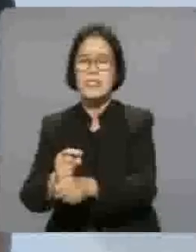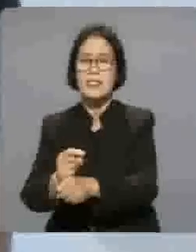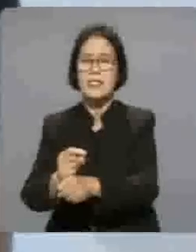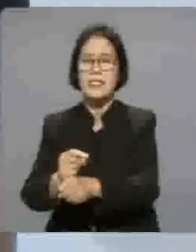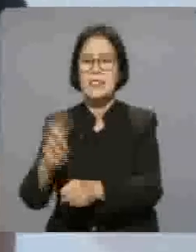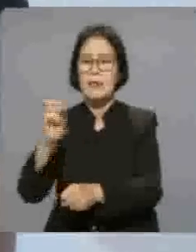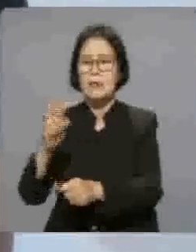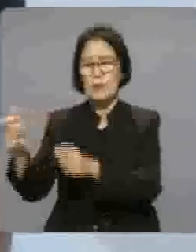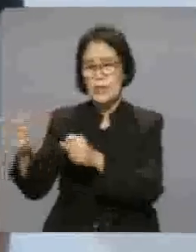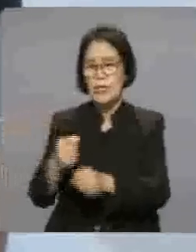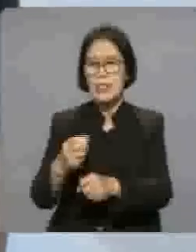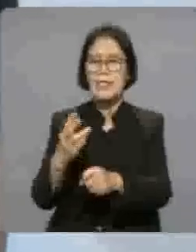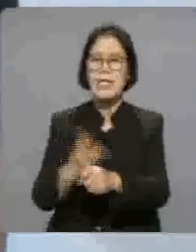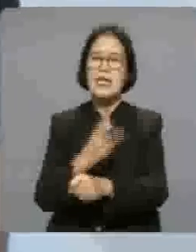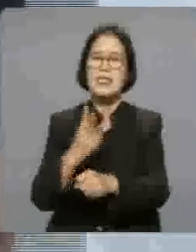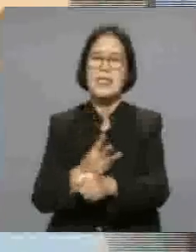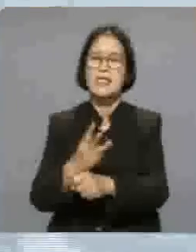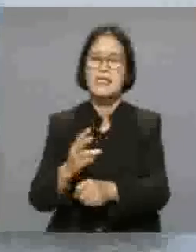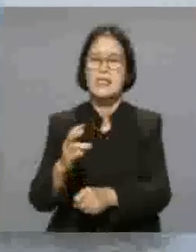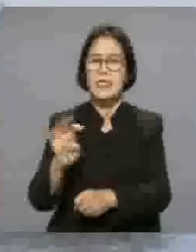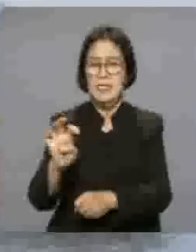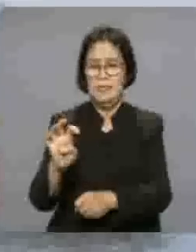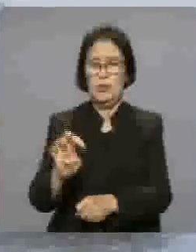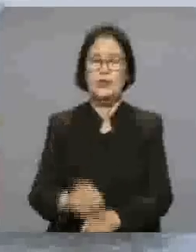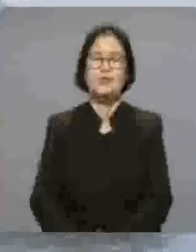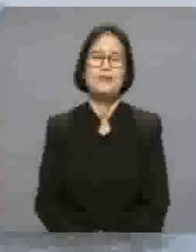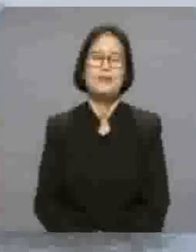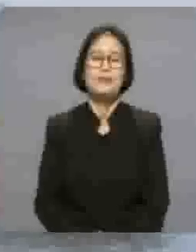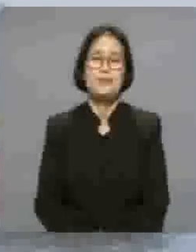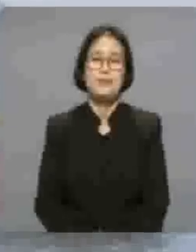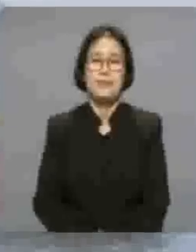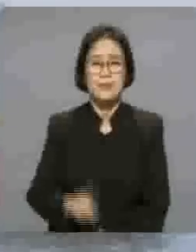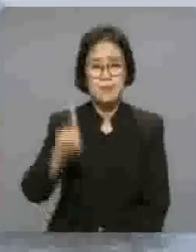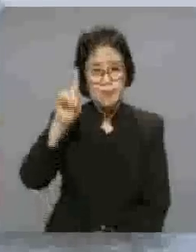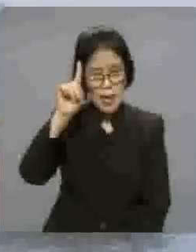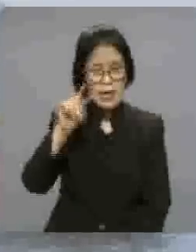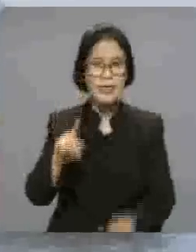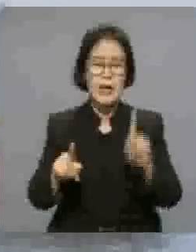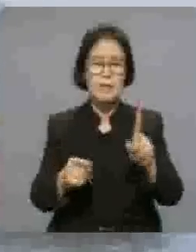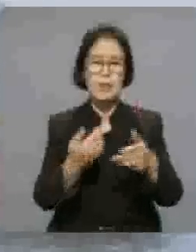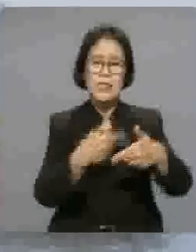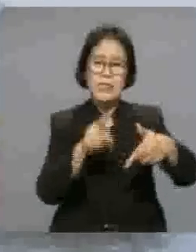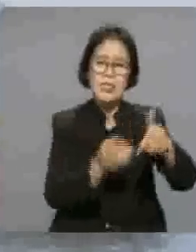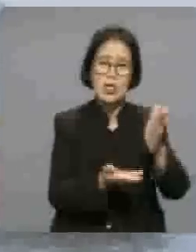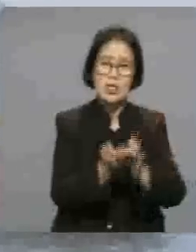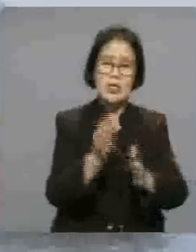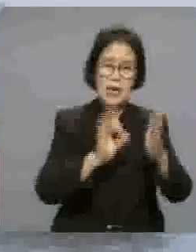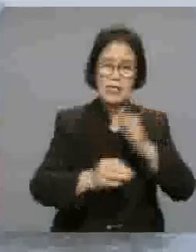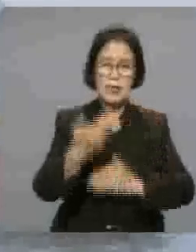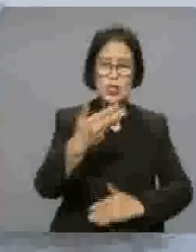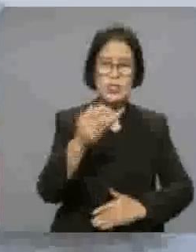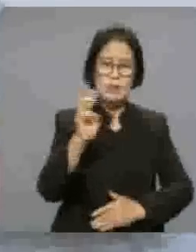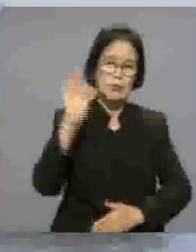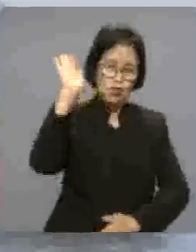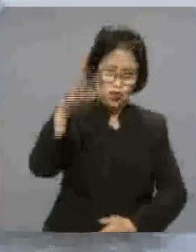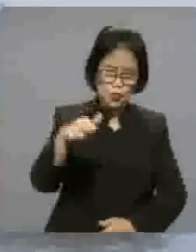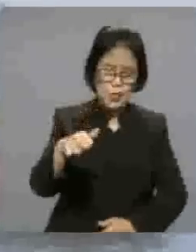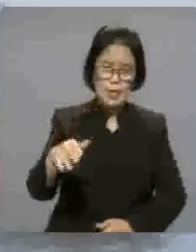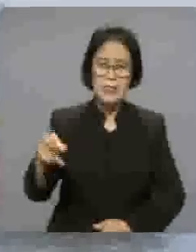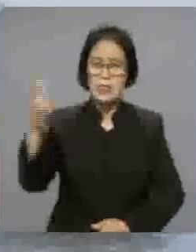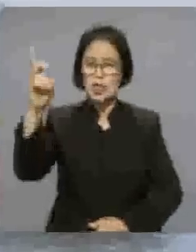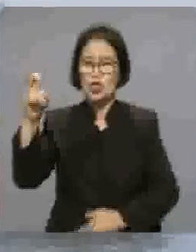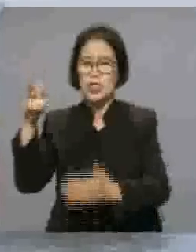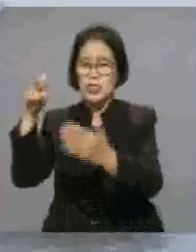40분으로 30분 당겨졌습니다. 매일 한번 인천에서 오전 8시 30분에 출발해 12시